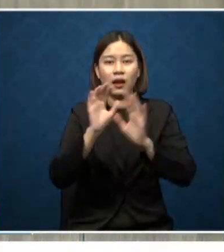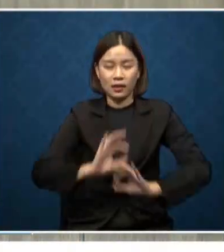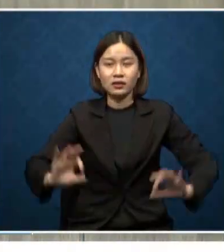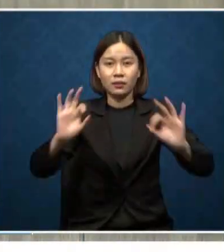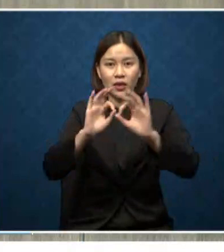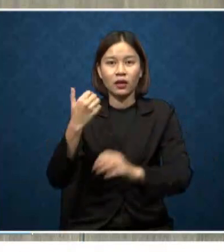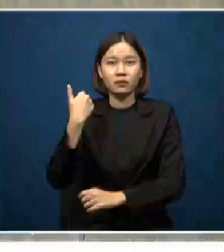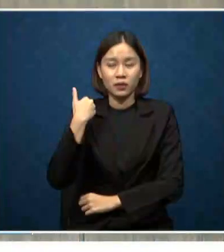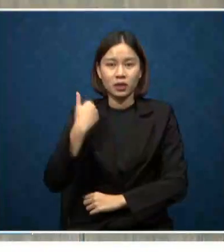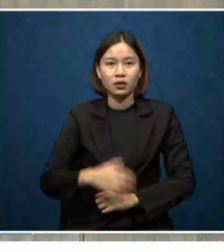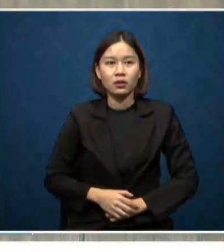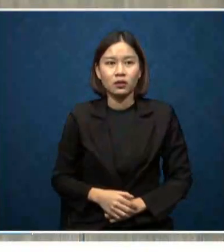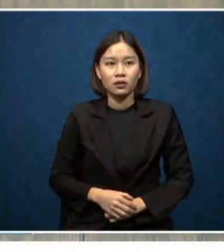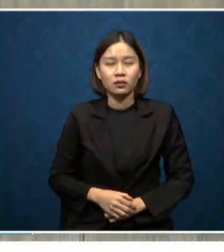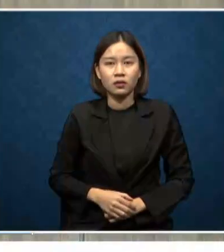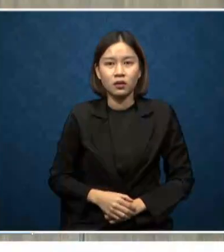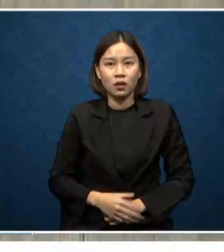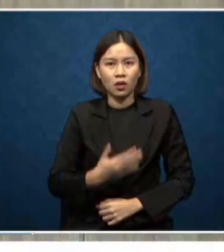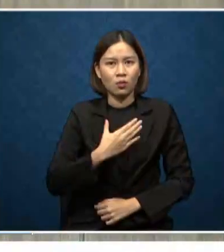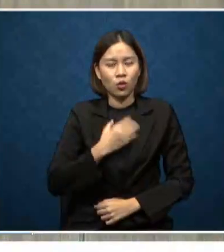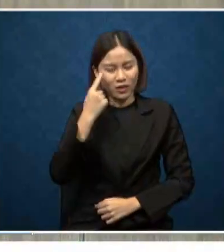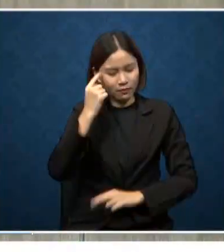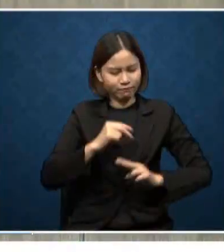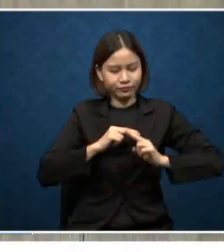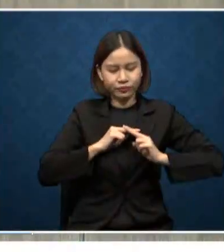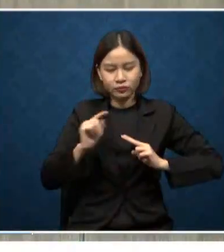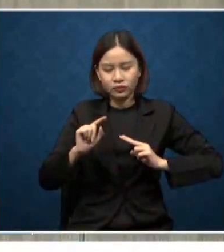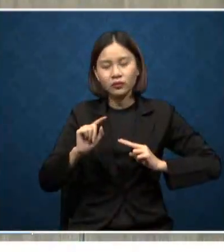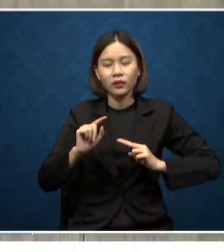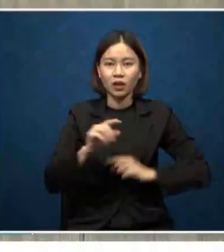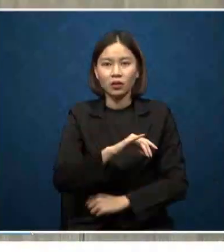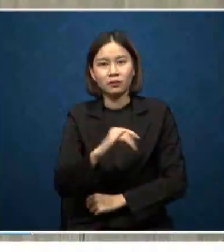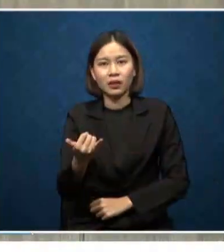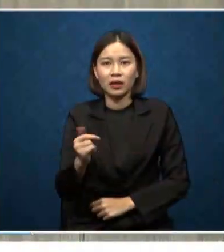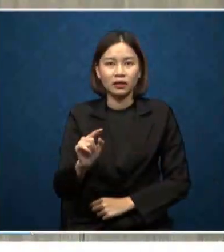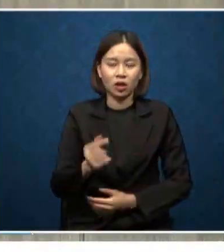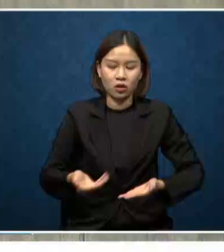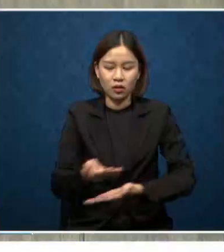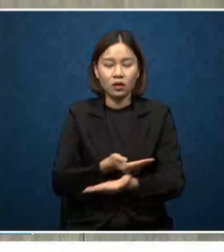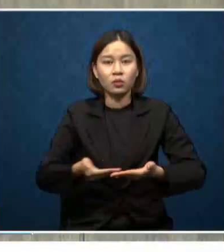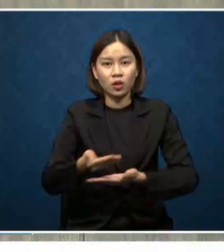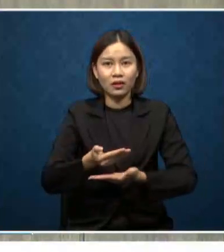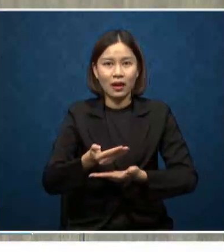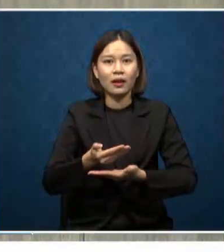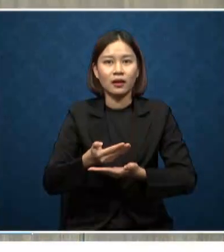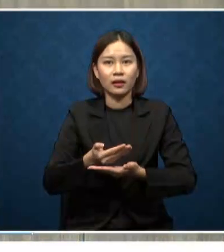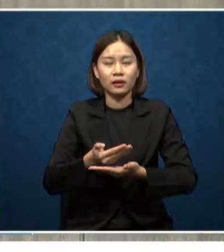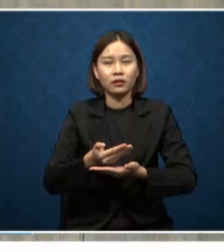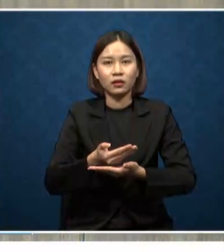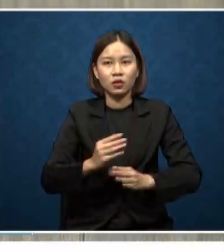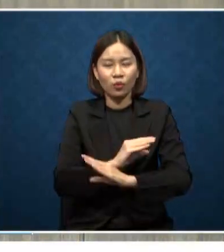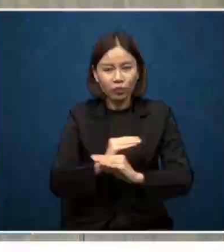ครับเป็นเรื่องที่แม้ผมส่วนตัวจะมีความเห็นว่าบางครั้งเราอาจจะต้องพิจารณาผ่อนปนหรือ